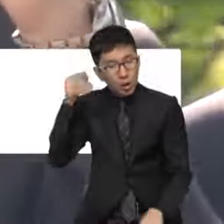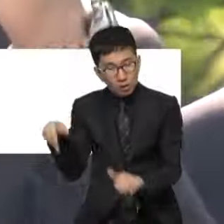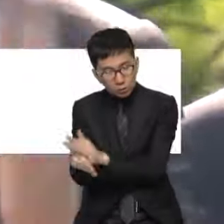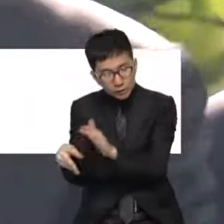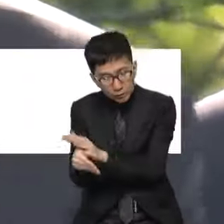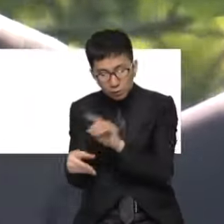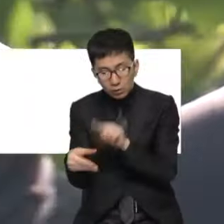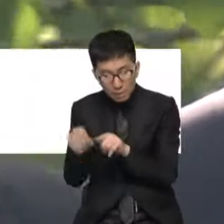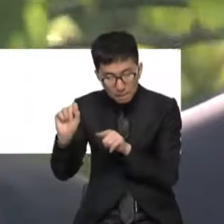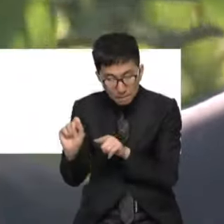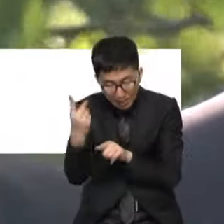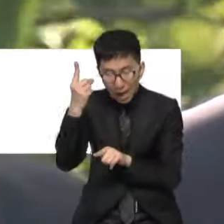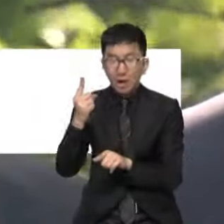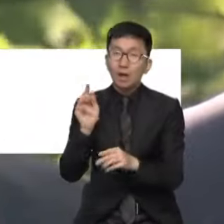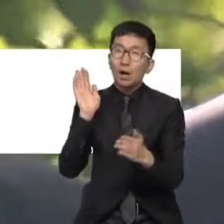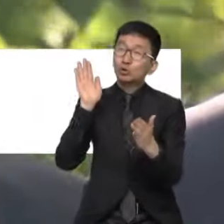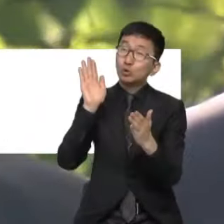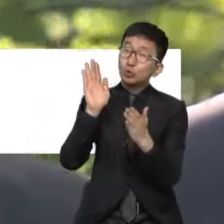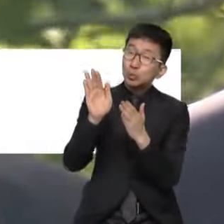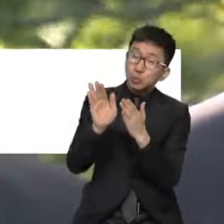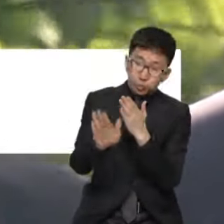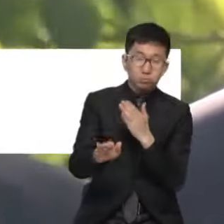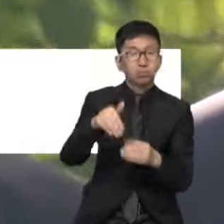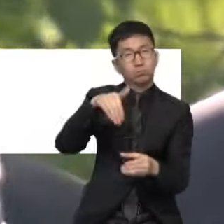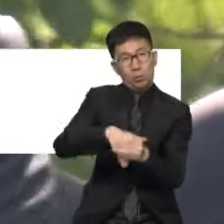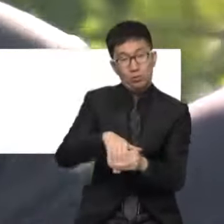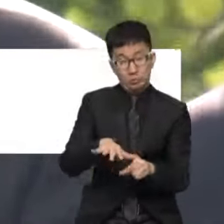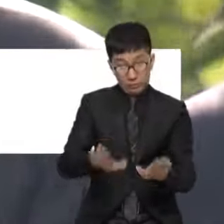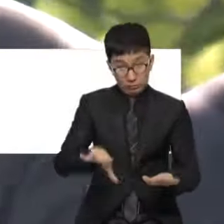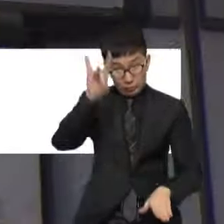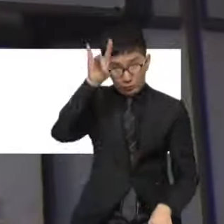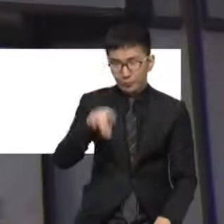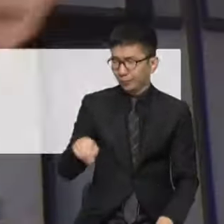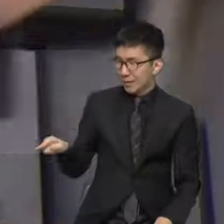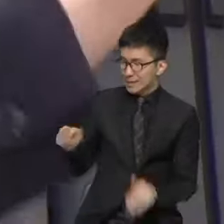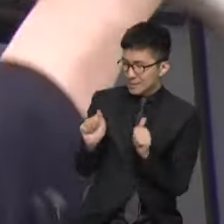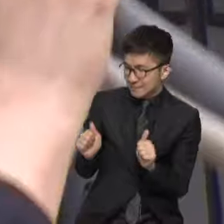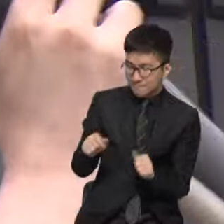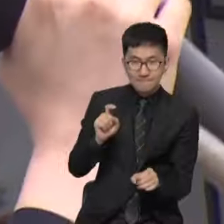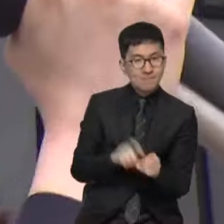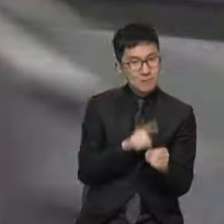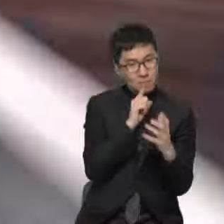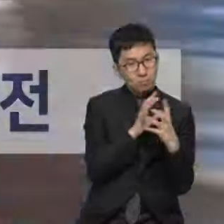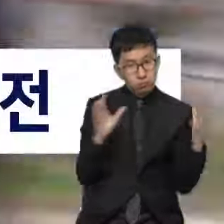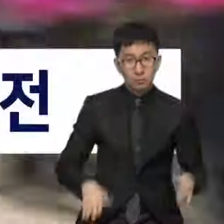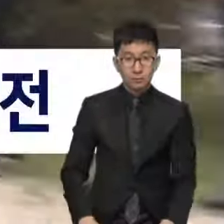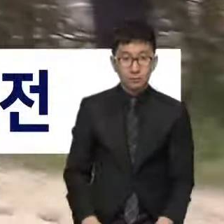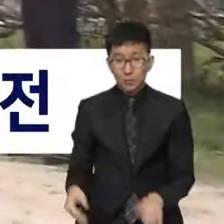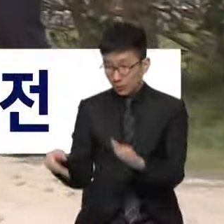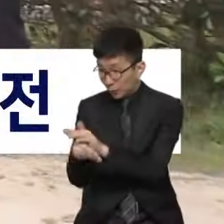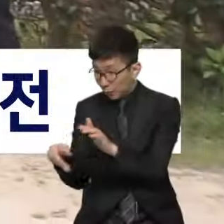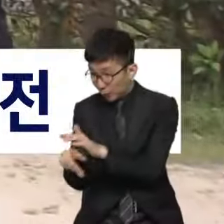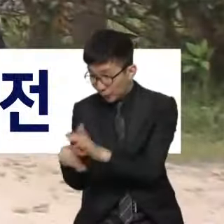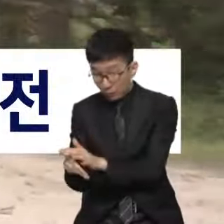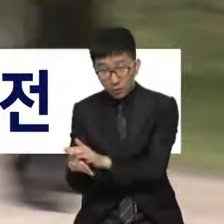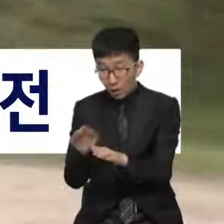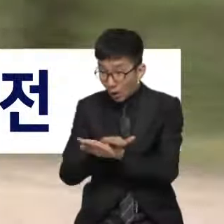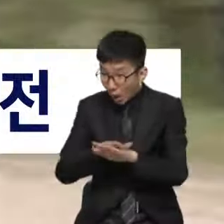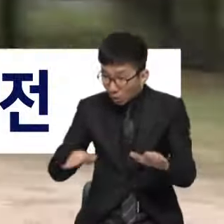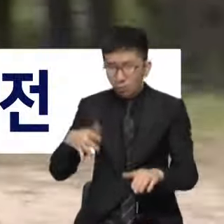처음 치러지는 선거로 기시다 내각에 대한 심판의 의미가 컸습니다. 자민당 비자금 의혹 규명에 진척이 없는